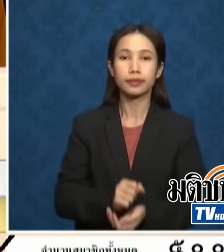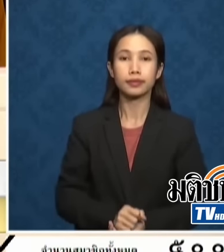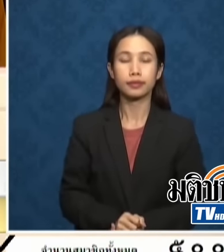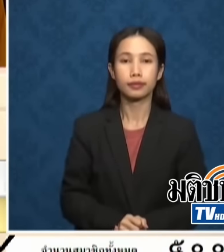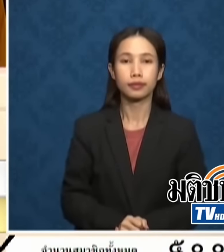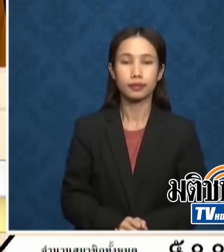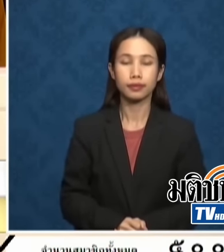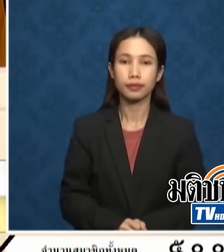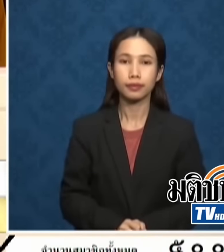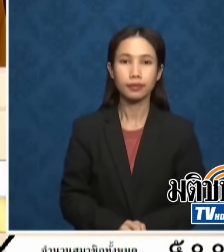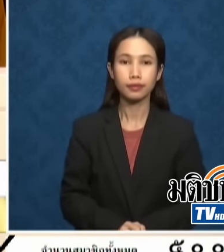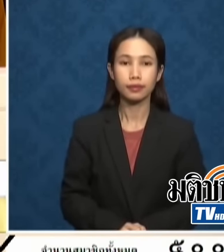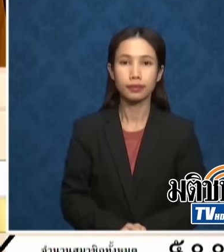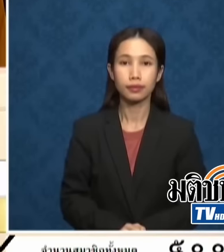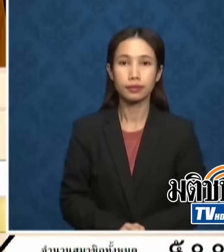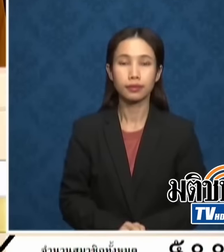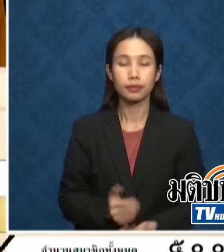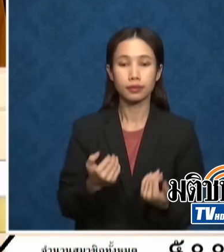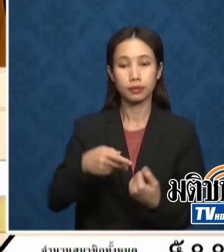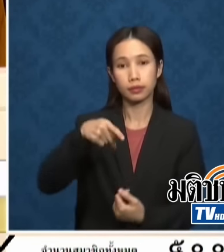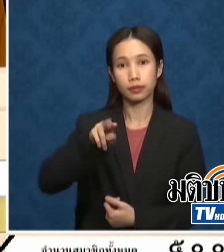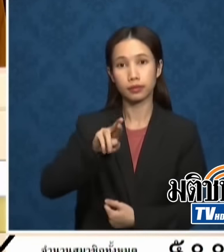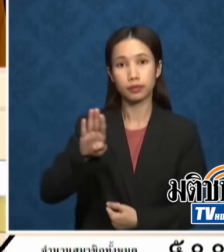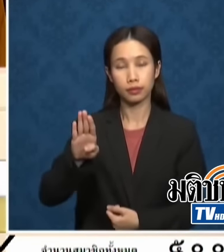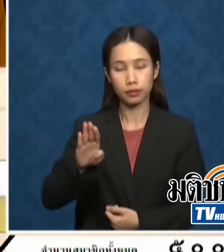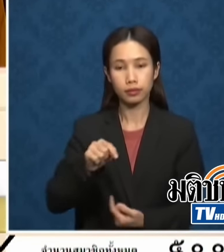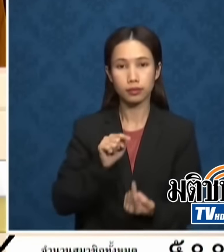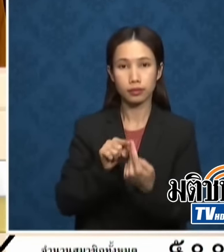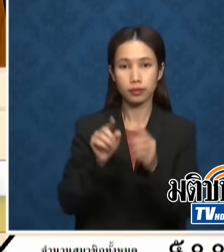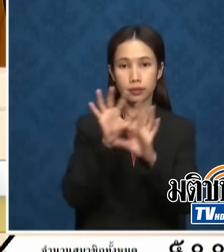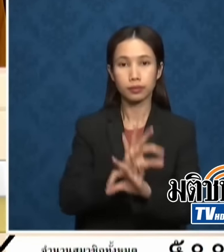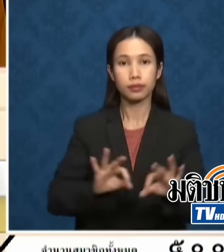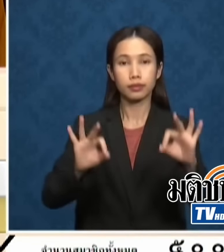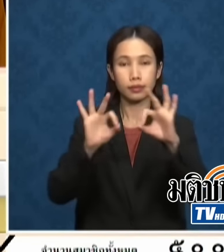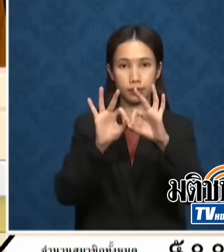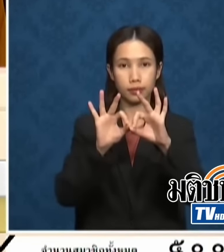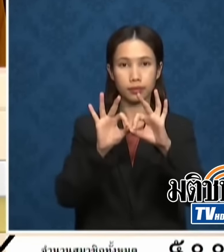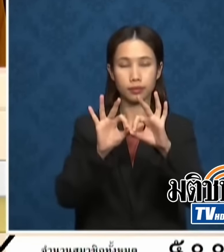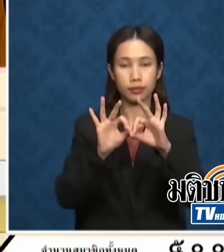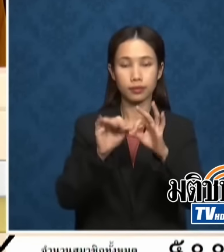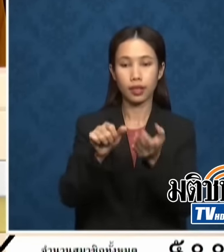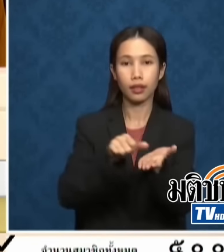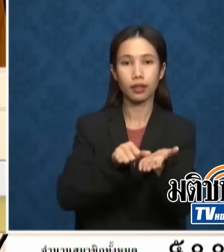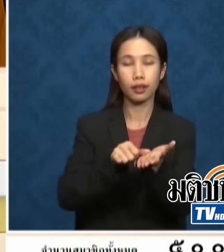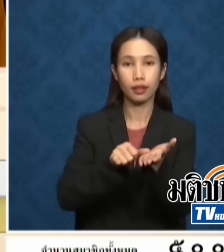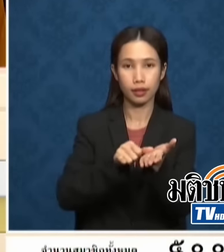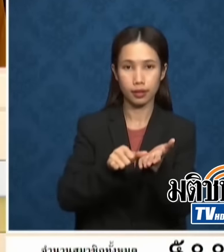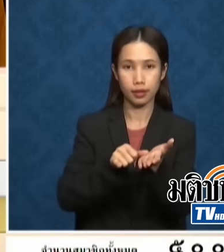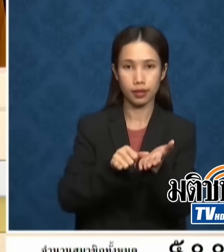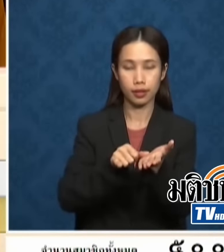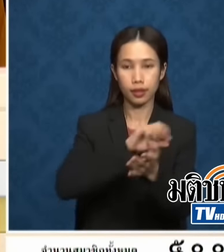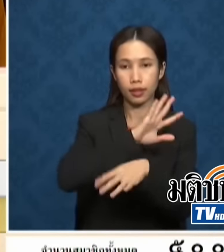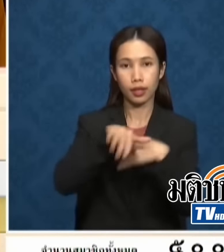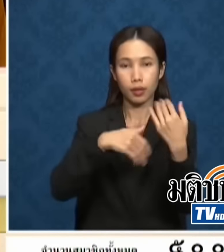ดังนั้นพระราชบัญญัติฉบับนี้สาระสำคัญของพระราชบัญญัติได้แก้ไขทั้งหม